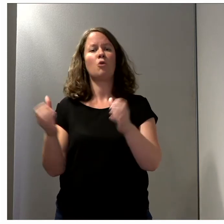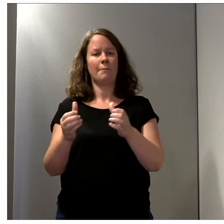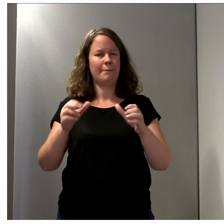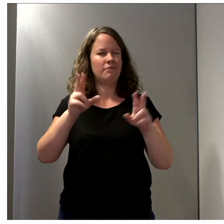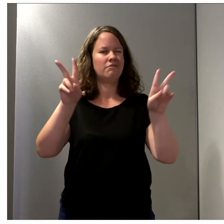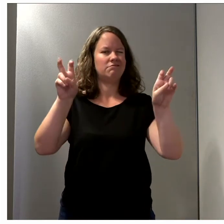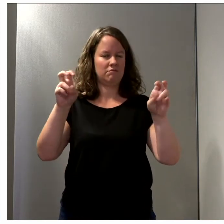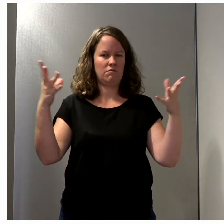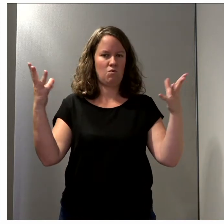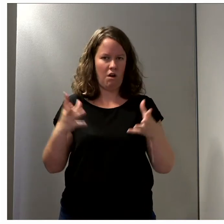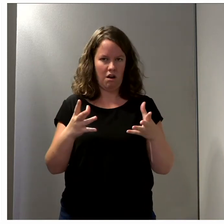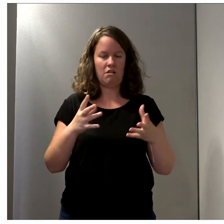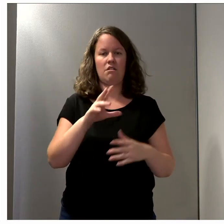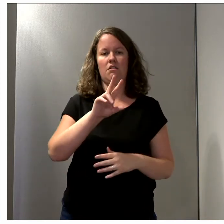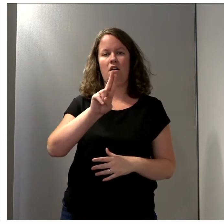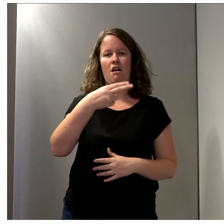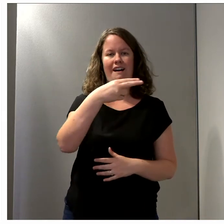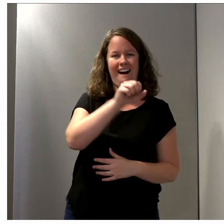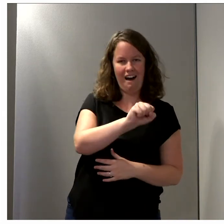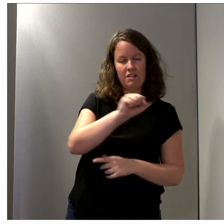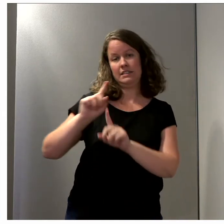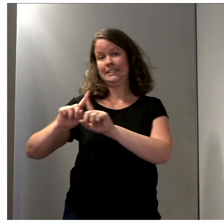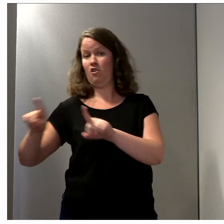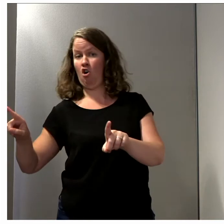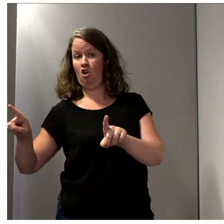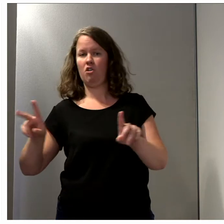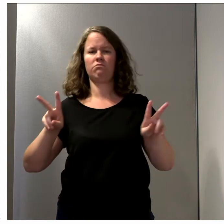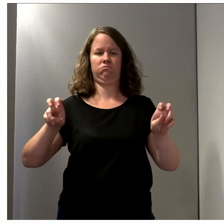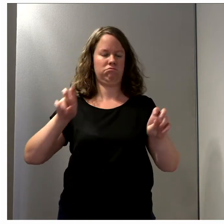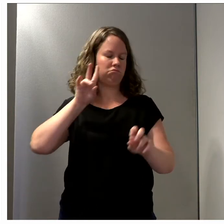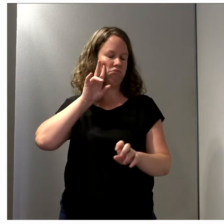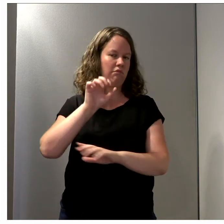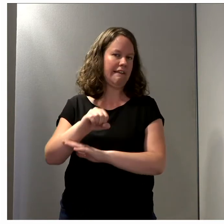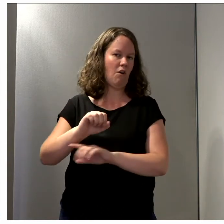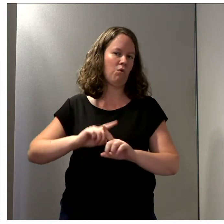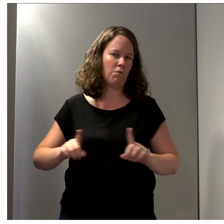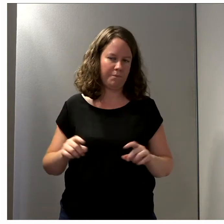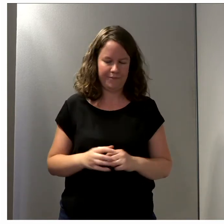Indifférents est constitué de personnes déficientes intellectuelles. Et leur devise est magnifique puisque c'est